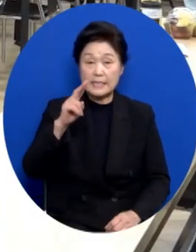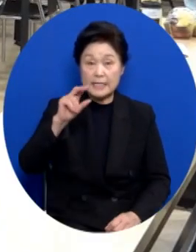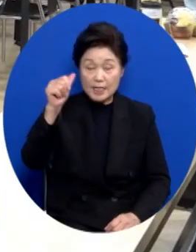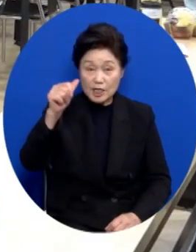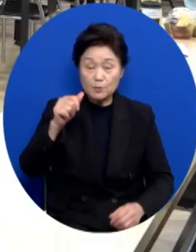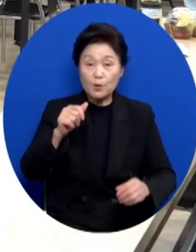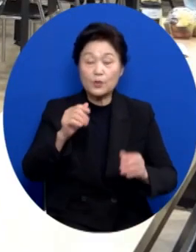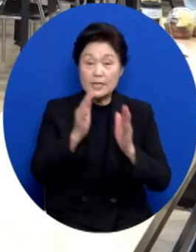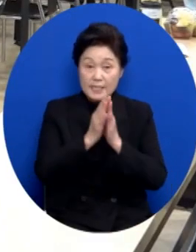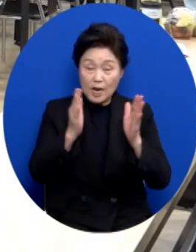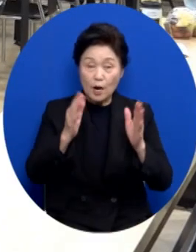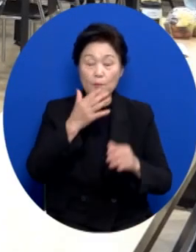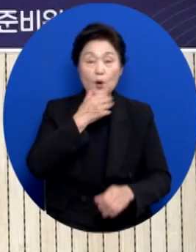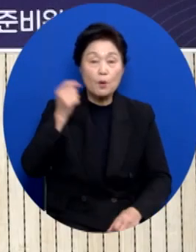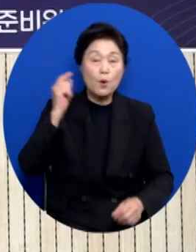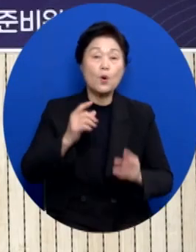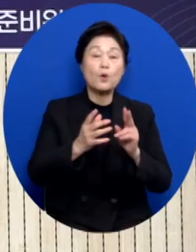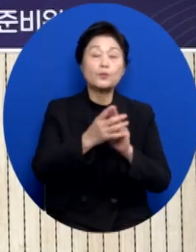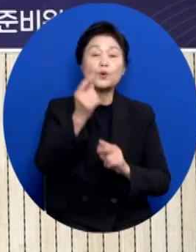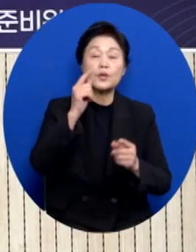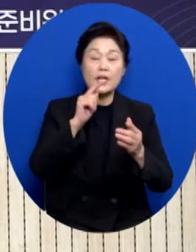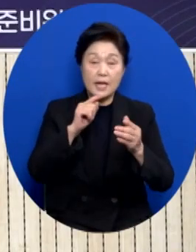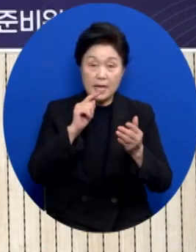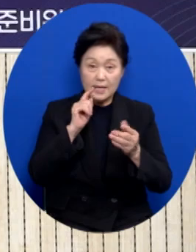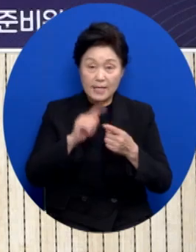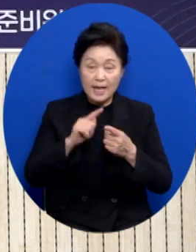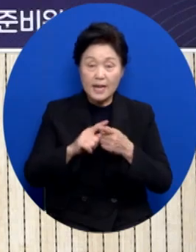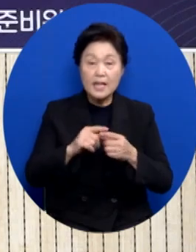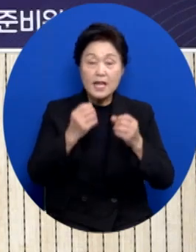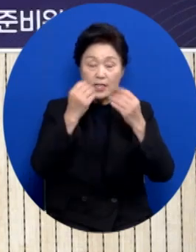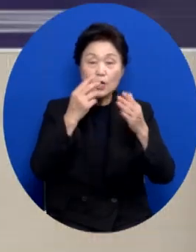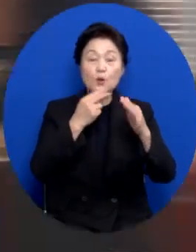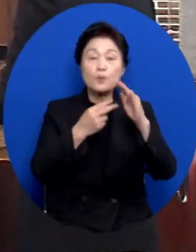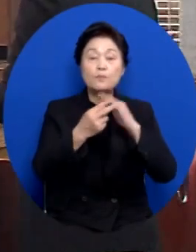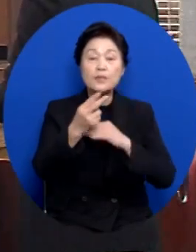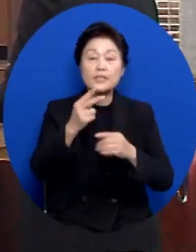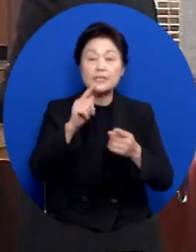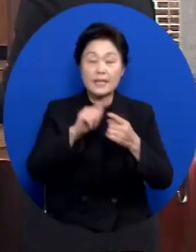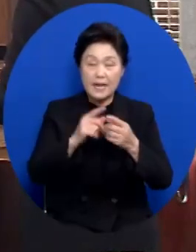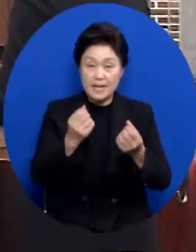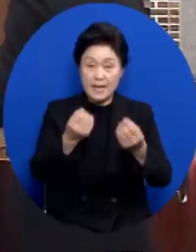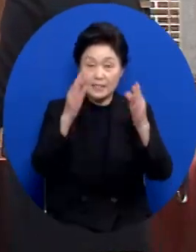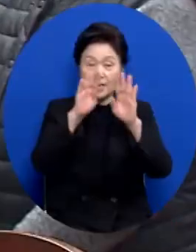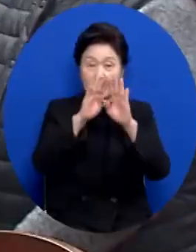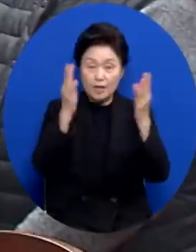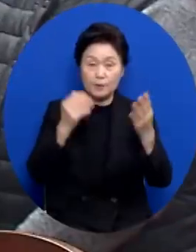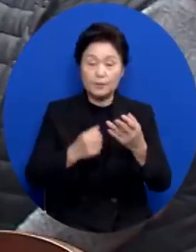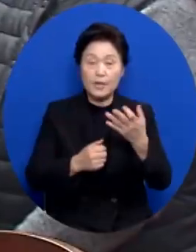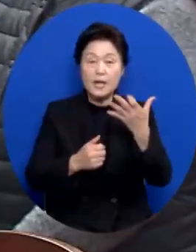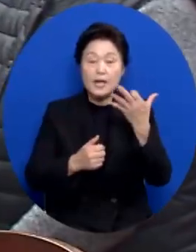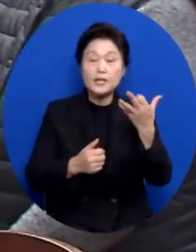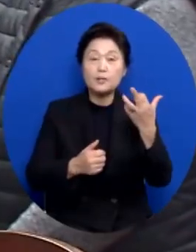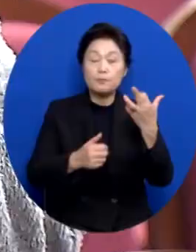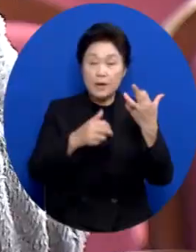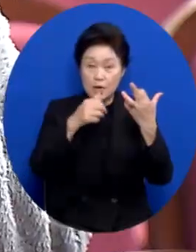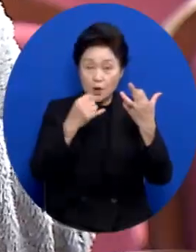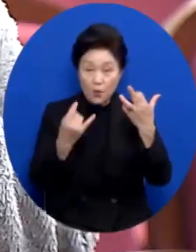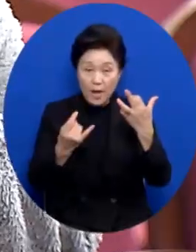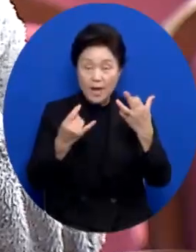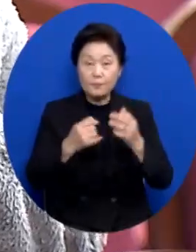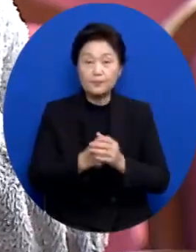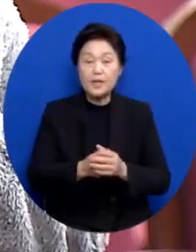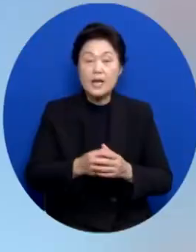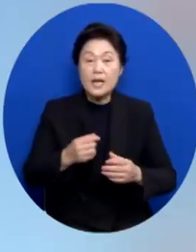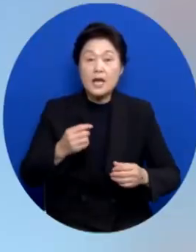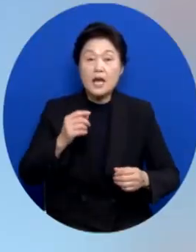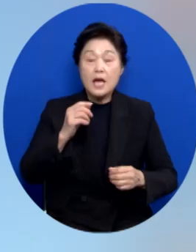2025년을 열며 복음 통일의 새로운 비전을 제시하는 자리가 마련됩니다. 제18회 통일비전 캠프가